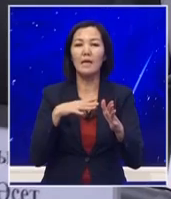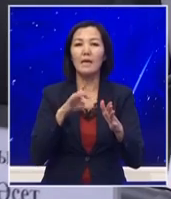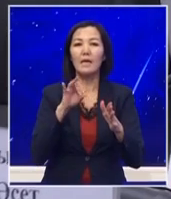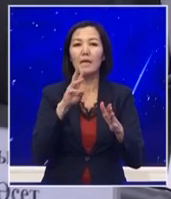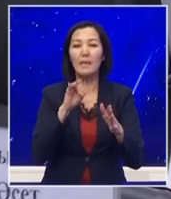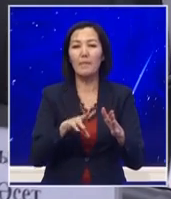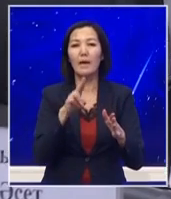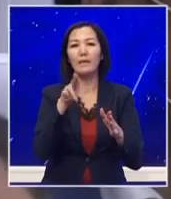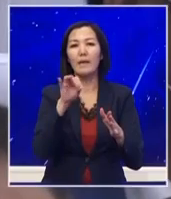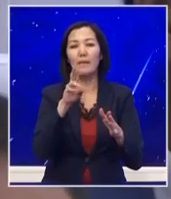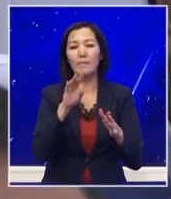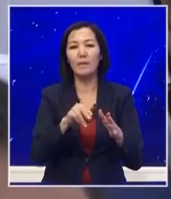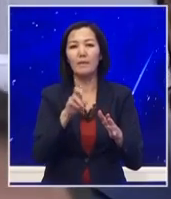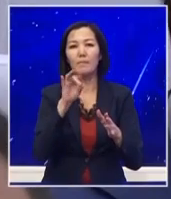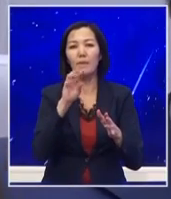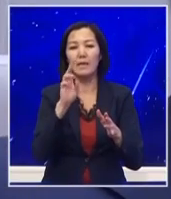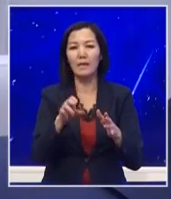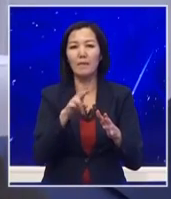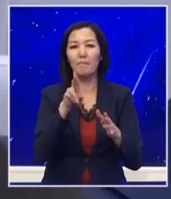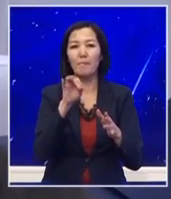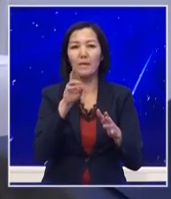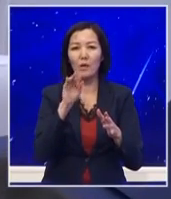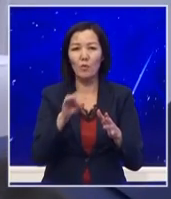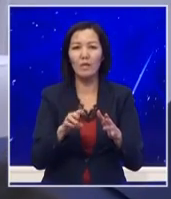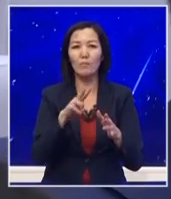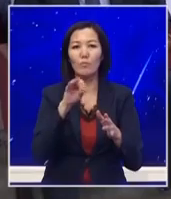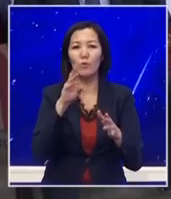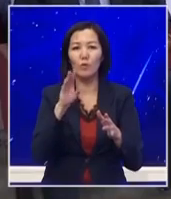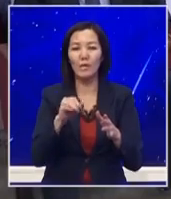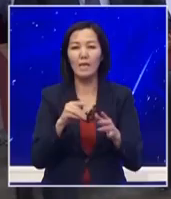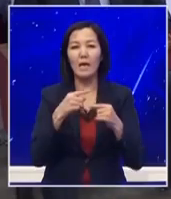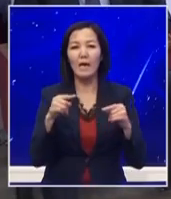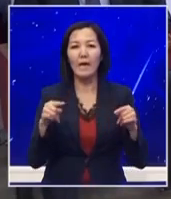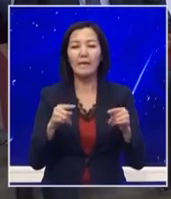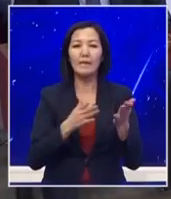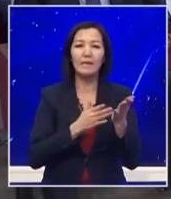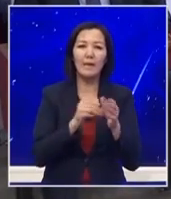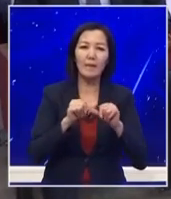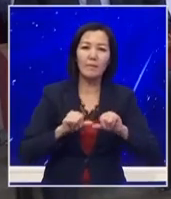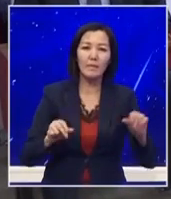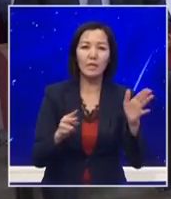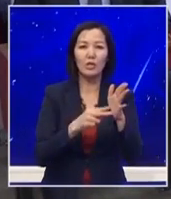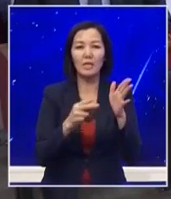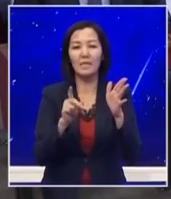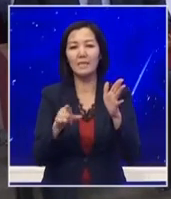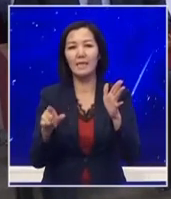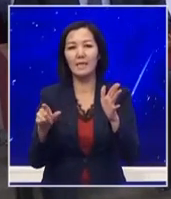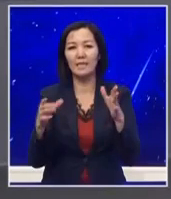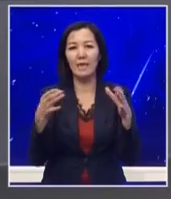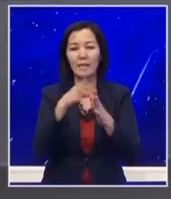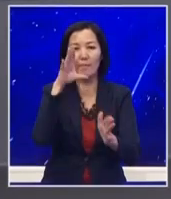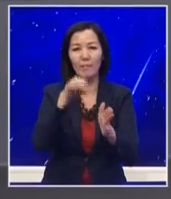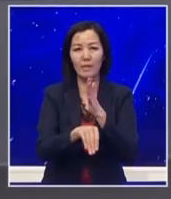Салықова, Дамир Дигай, Берік Тыншбаев, Бағдаулет Үстеніп пен Мұрат Әубәкіріптер. Әр комиссияға 7-8-ден мүше де